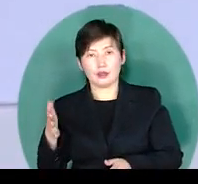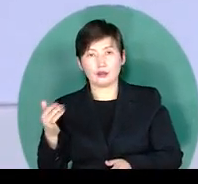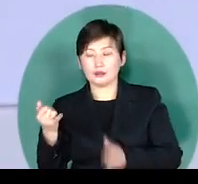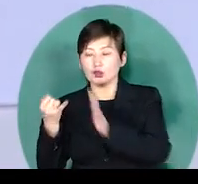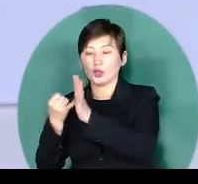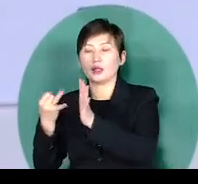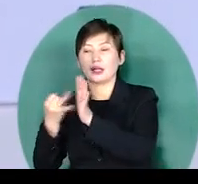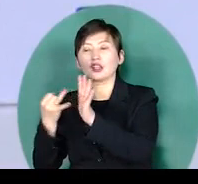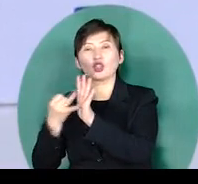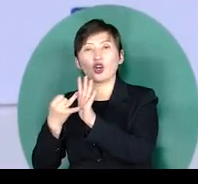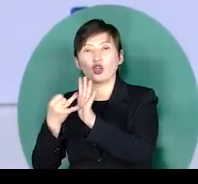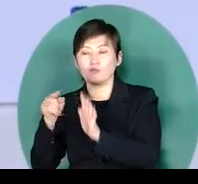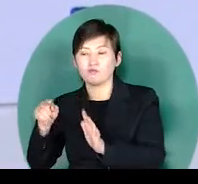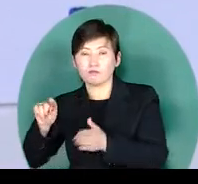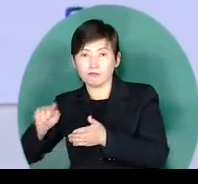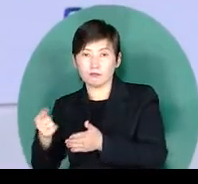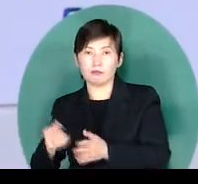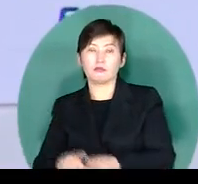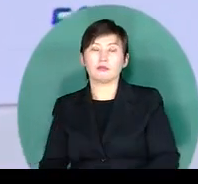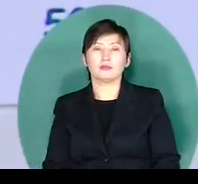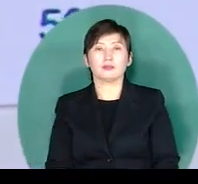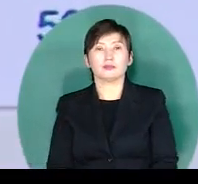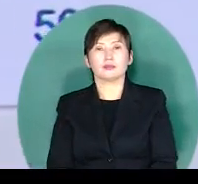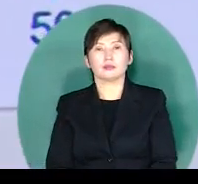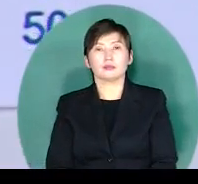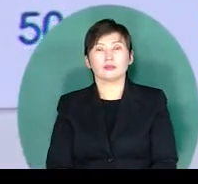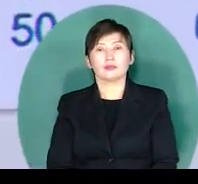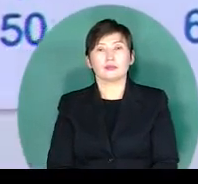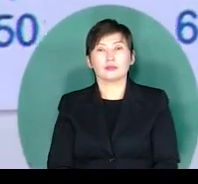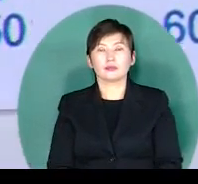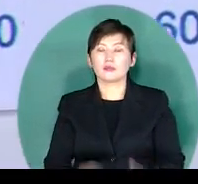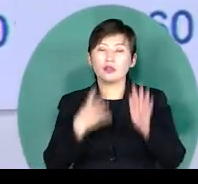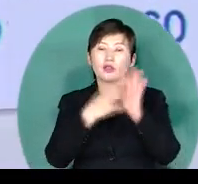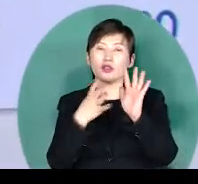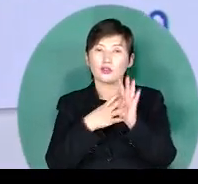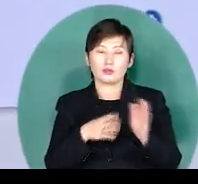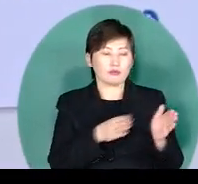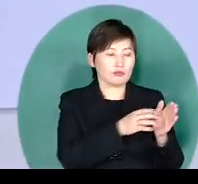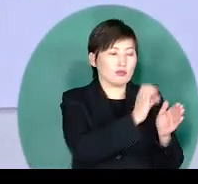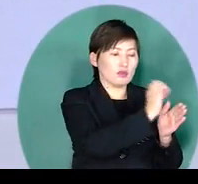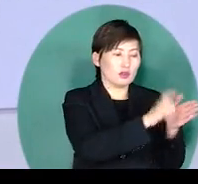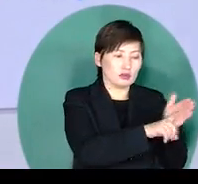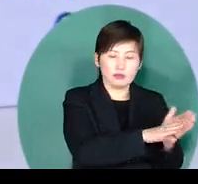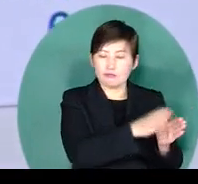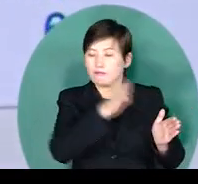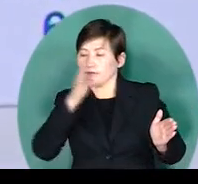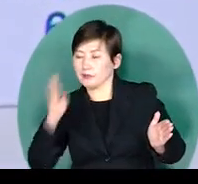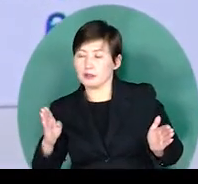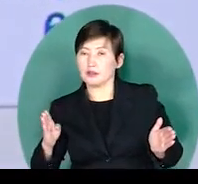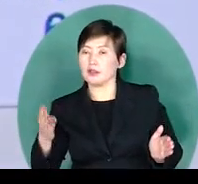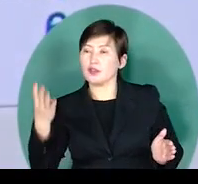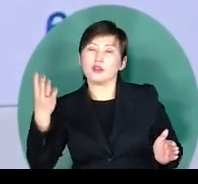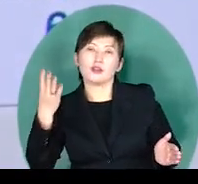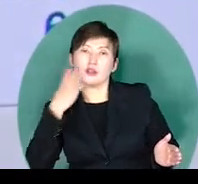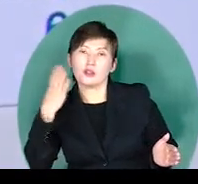74, 75, 76, 77. За, энэ дээр тэмдэглэж байна, тийм ээ. За, 90. 90 гэдэг нь дахиад